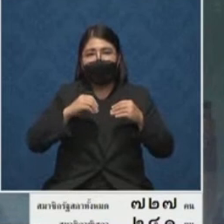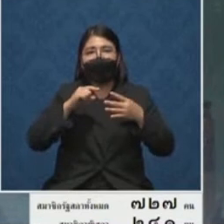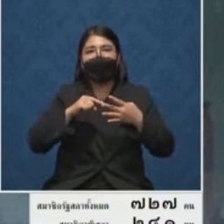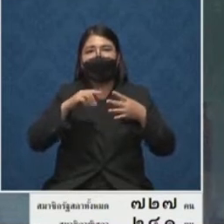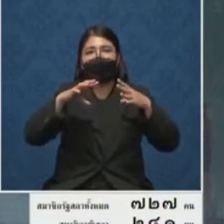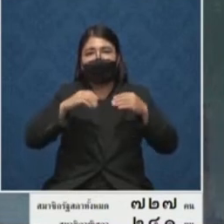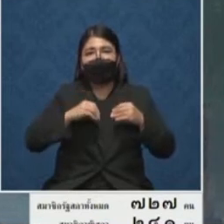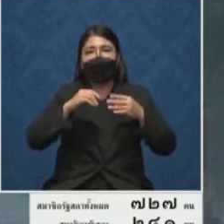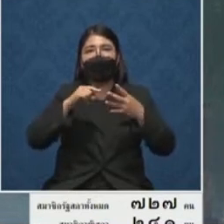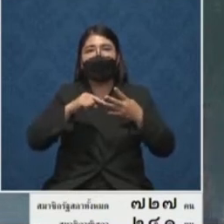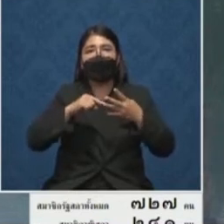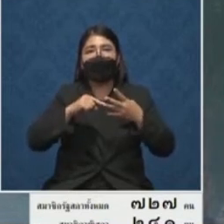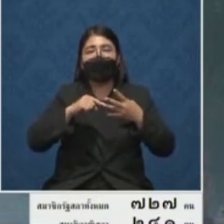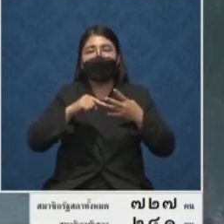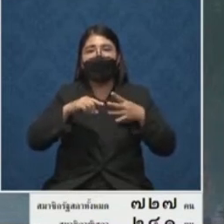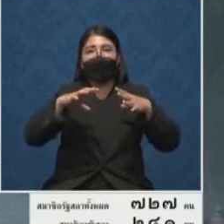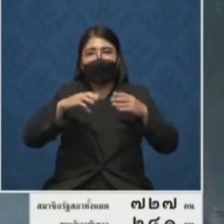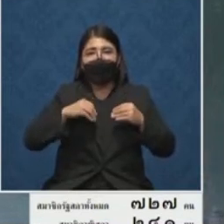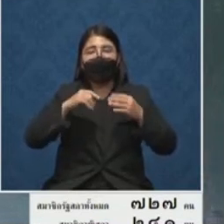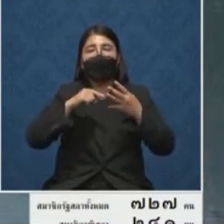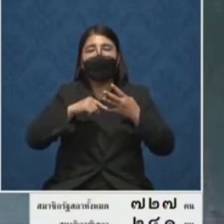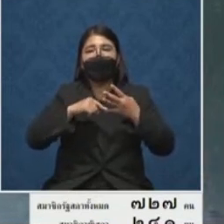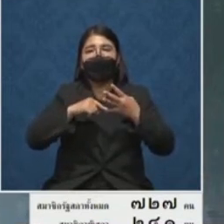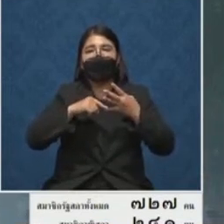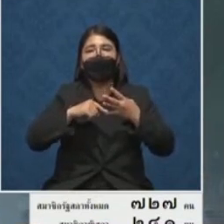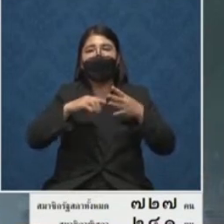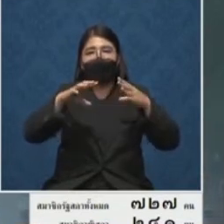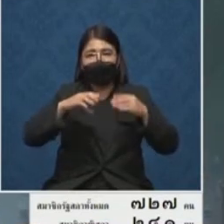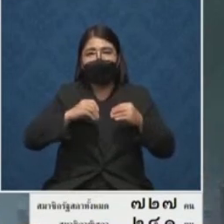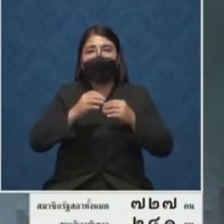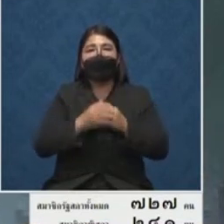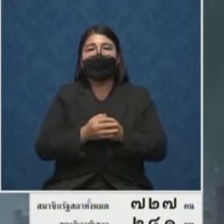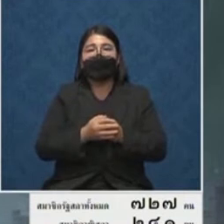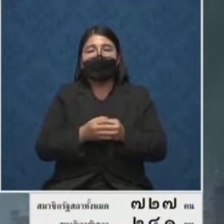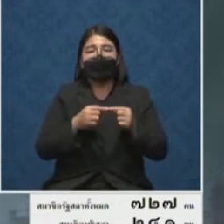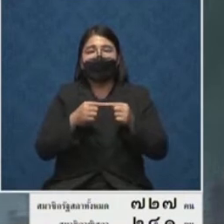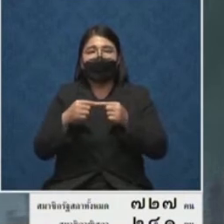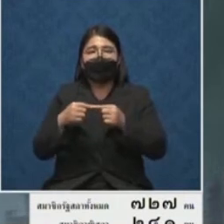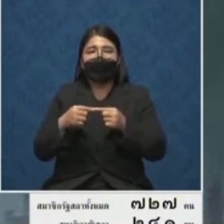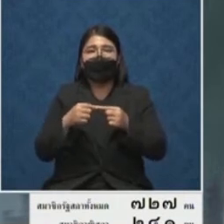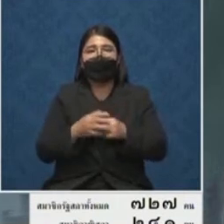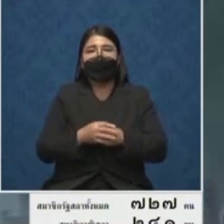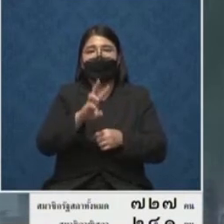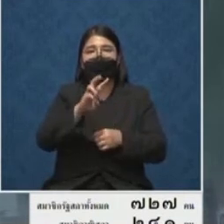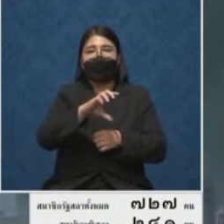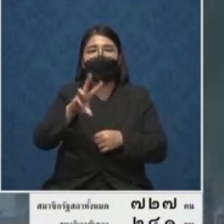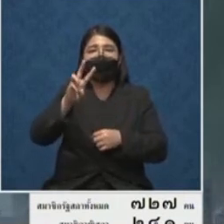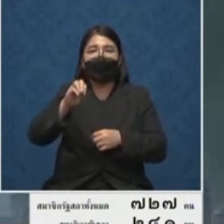1รับหลักการ2รับหลักการ3รับหลักการ 4รับหลักการครับ